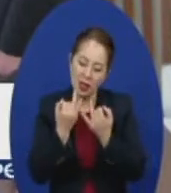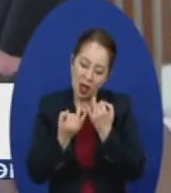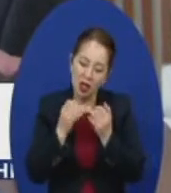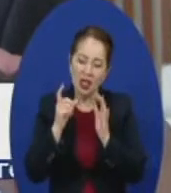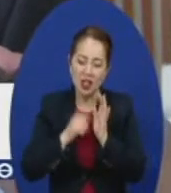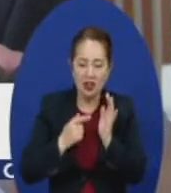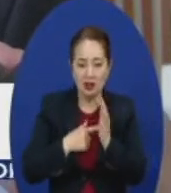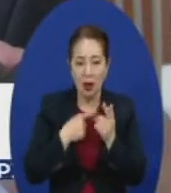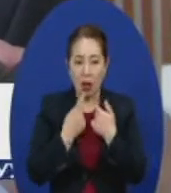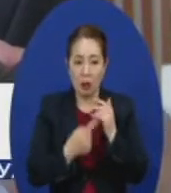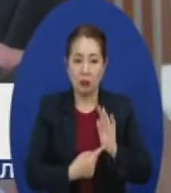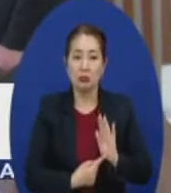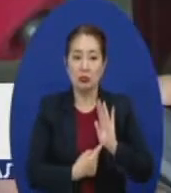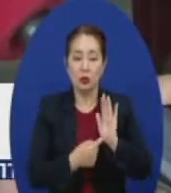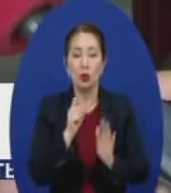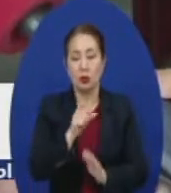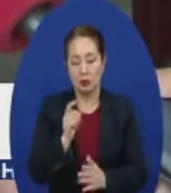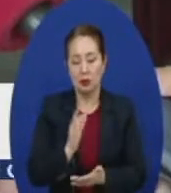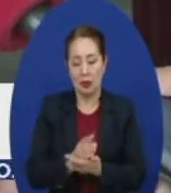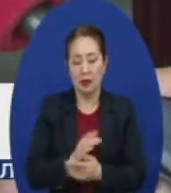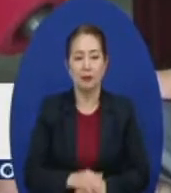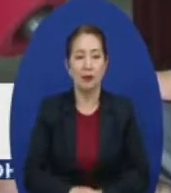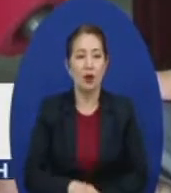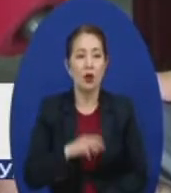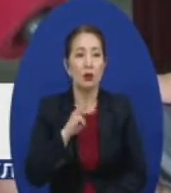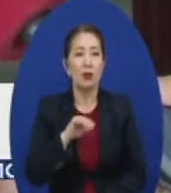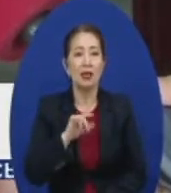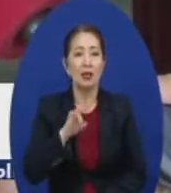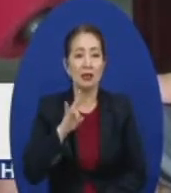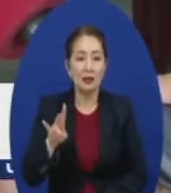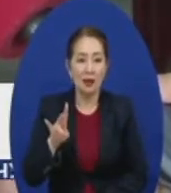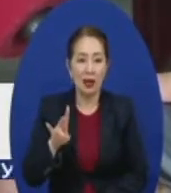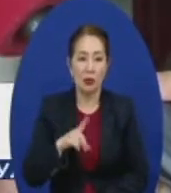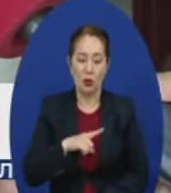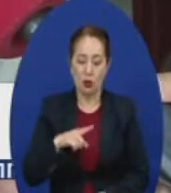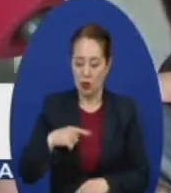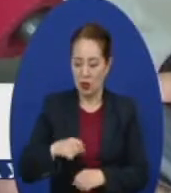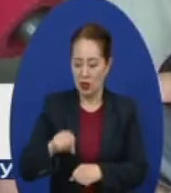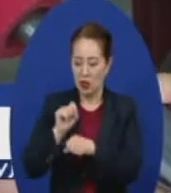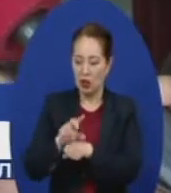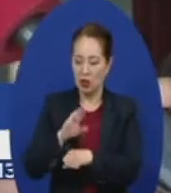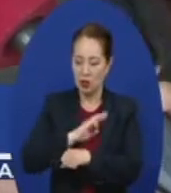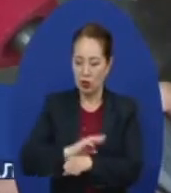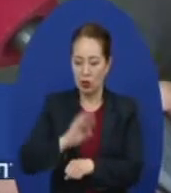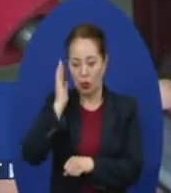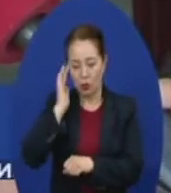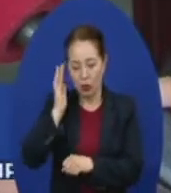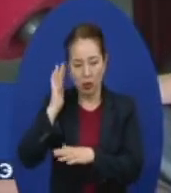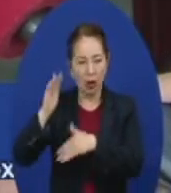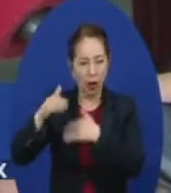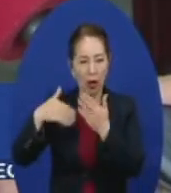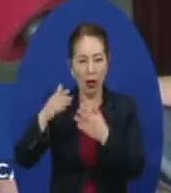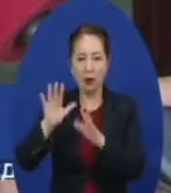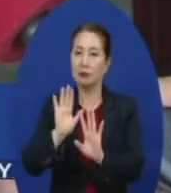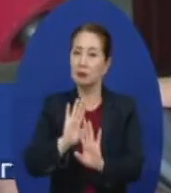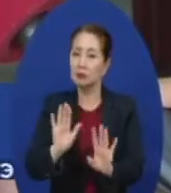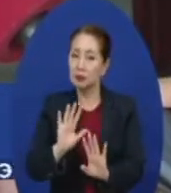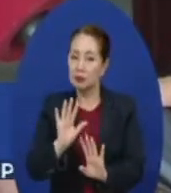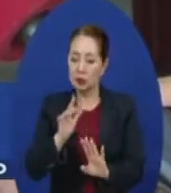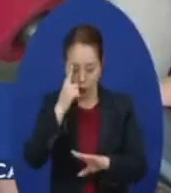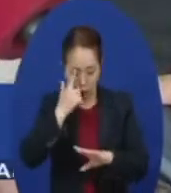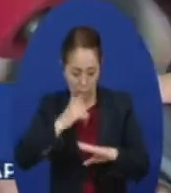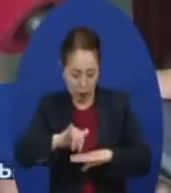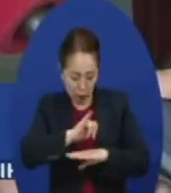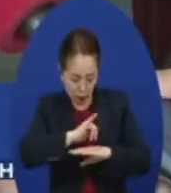ярих ёстой гэсэн бас байр суурийг илэрхийлж байгаа хүмүүс байна. Монгол Ардын нам ялтын төлөө одоо тодорхой хэмжээнд бодлогыг боловсруулж яваад байгаа биш. Энэ бол улс